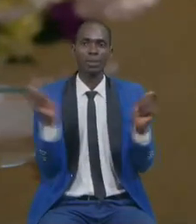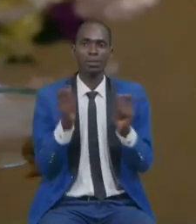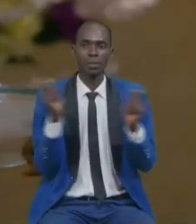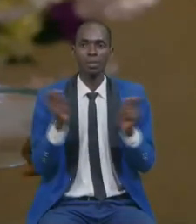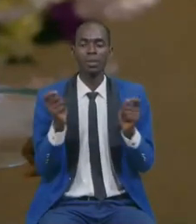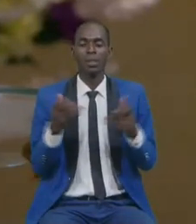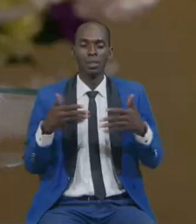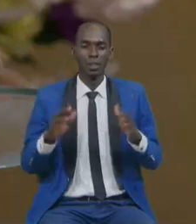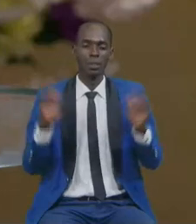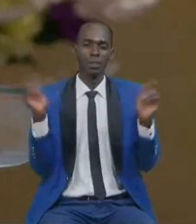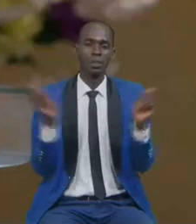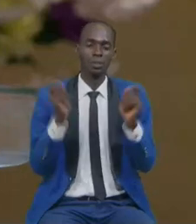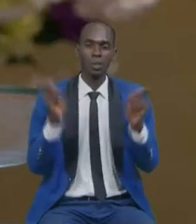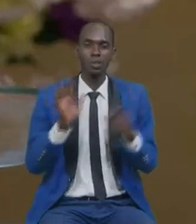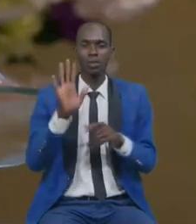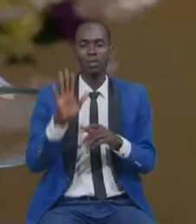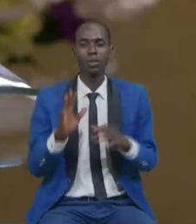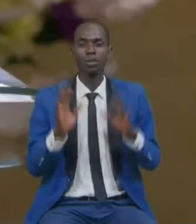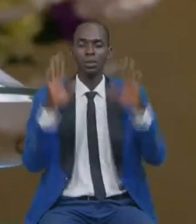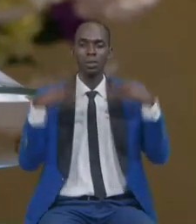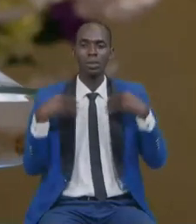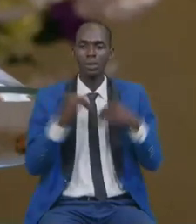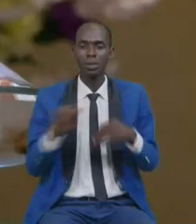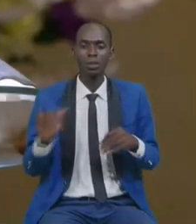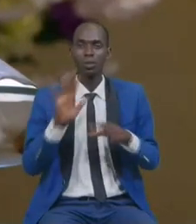Selon ton miracle, célébrons la bonté de Dieu dans ta vie.